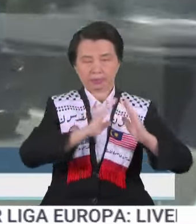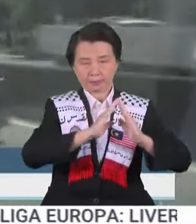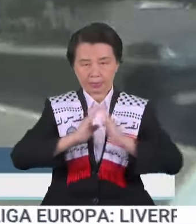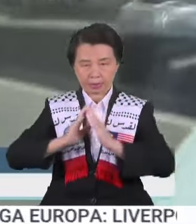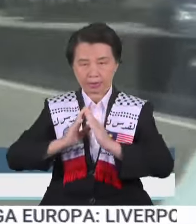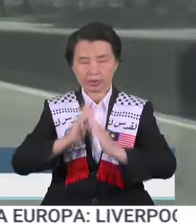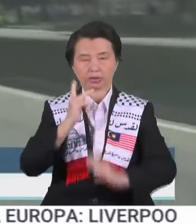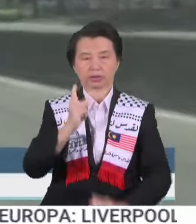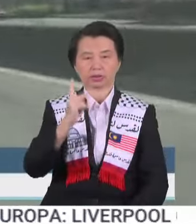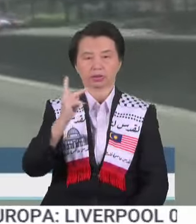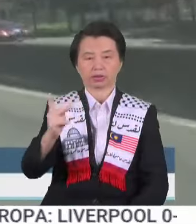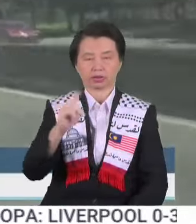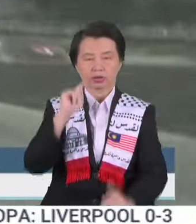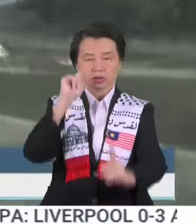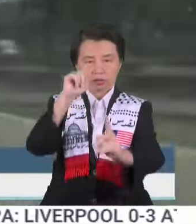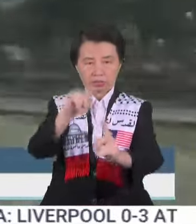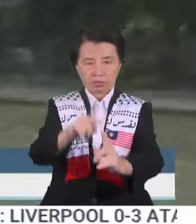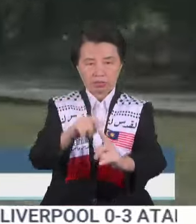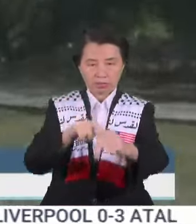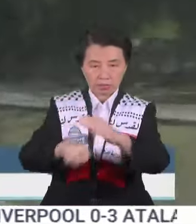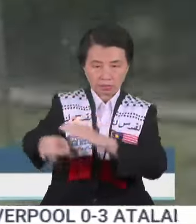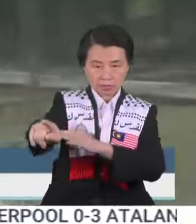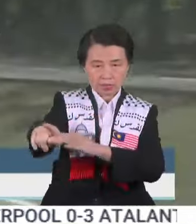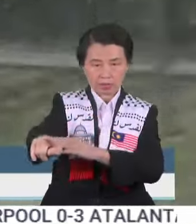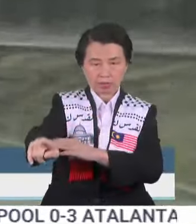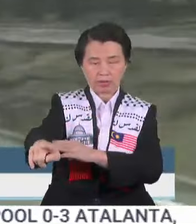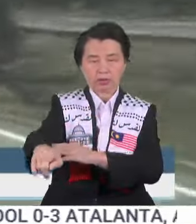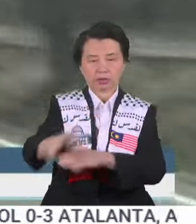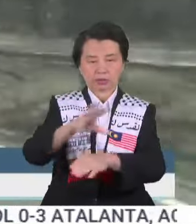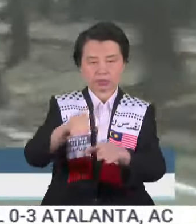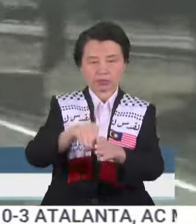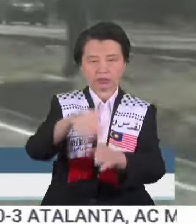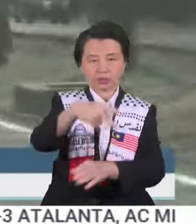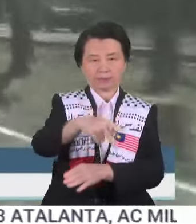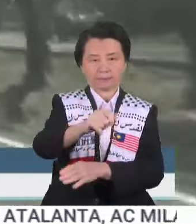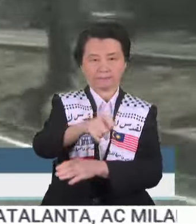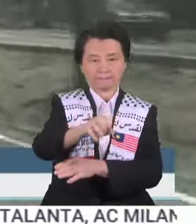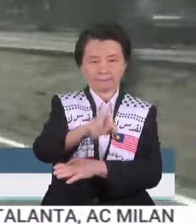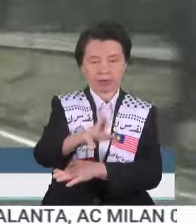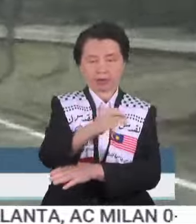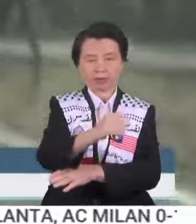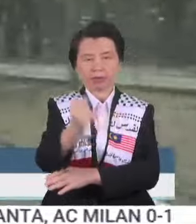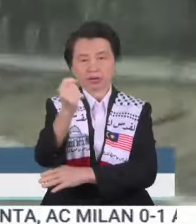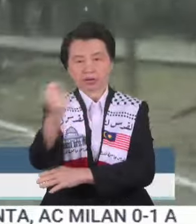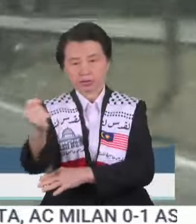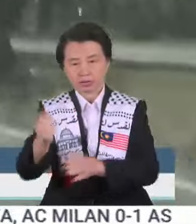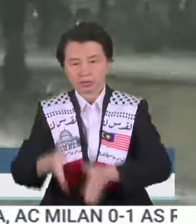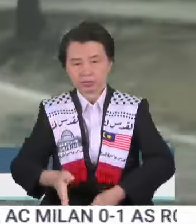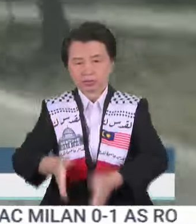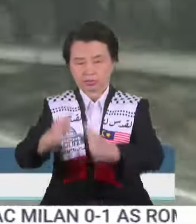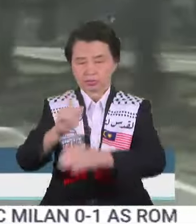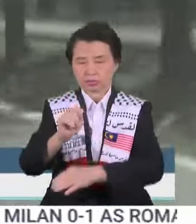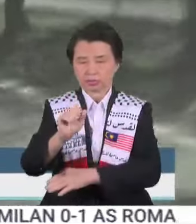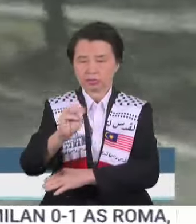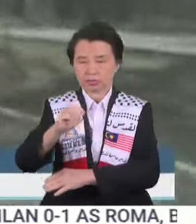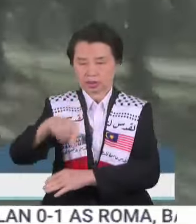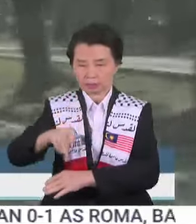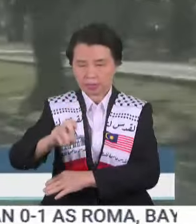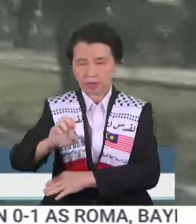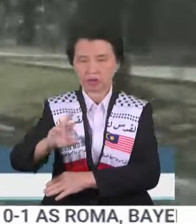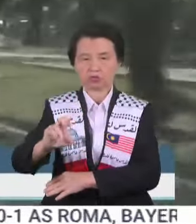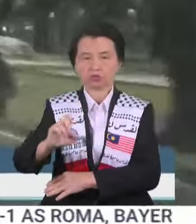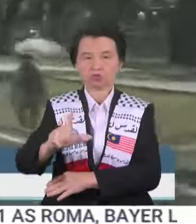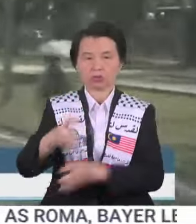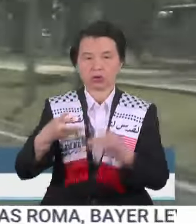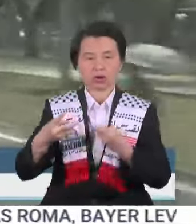bandaraya Kota Kinabalu menuju ke pedalaman bawah termasuk Papar dan Pantai Timur melalui Jalan Tamparuli juga lancar